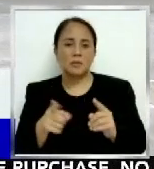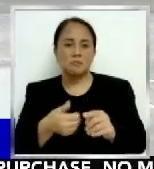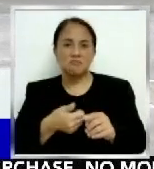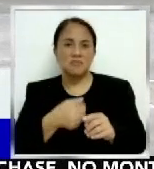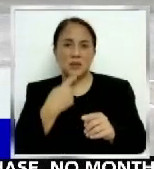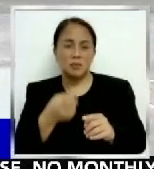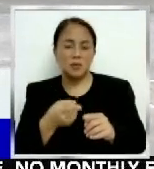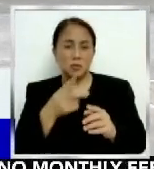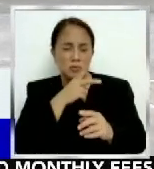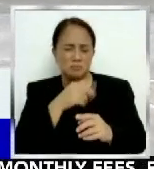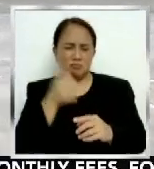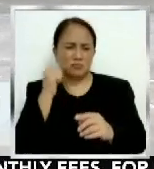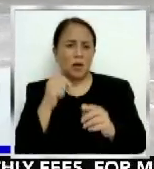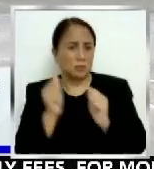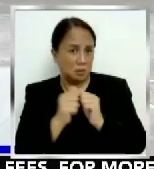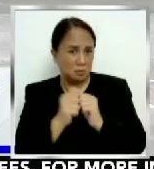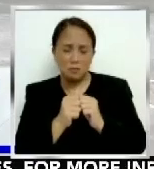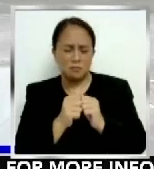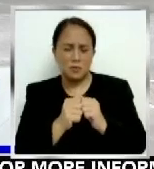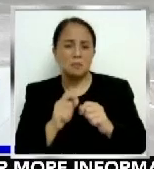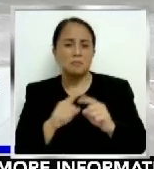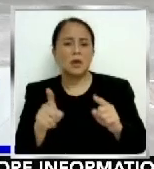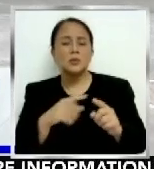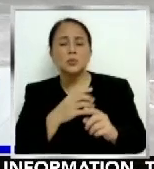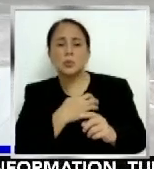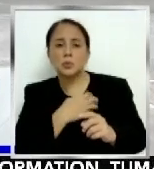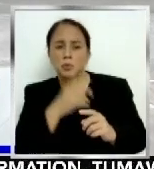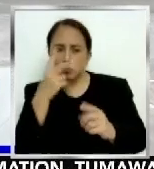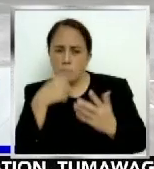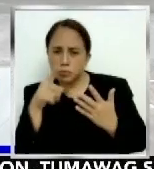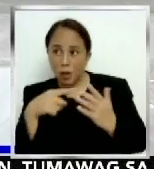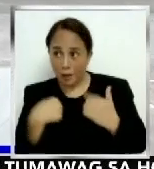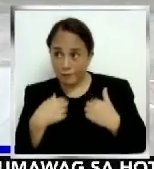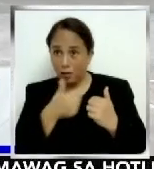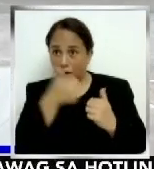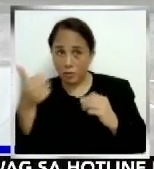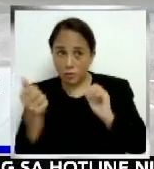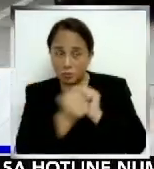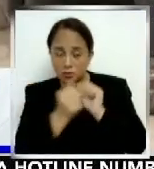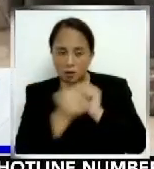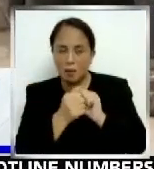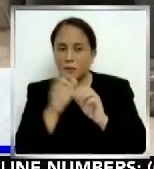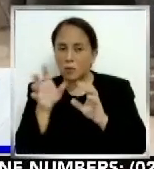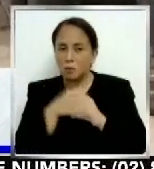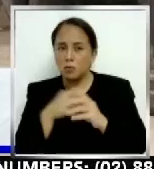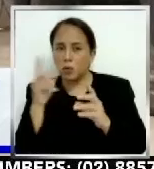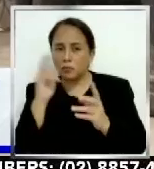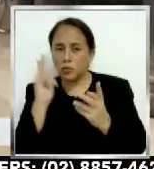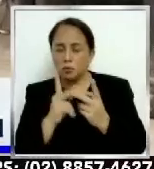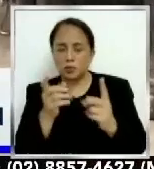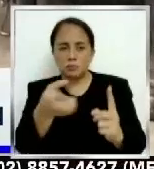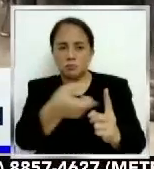mga kasamahan, inaalam ng motoridad kung meron nga ba siyang mga kasabwat at kung sangkot sila sa pandurukot.